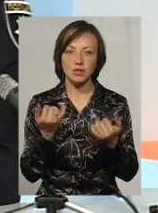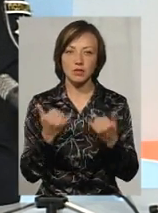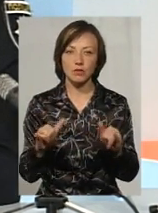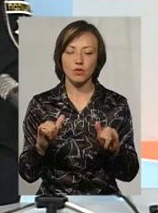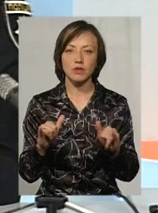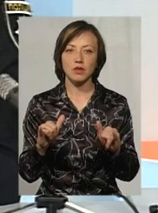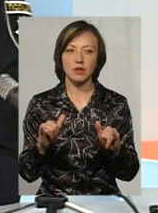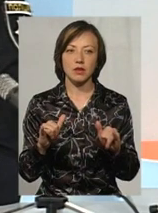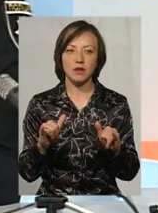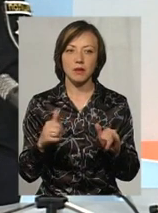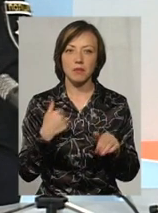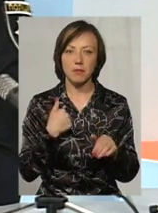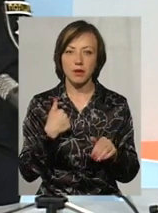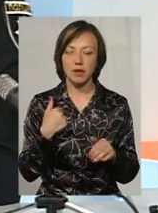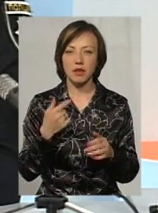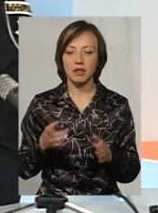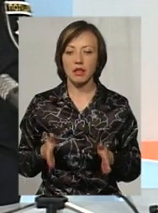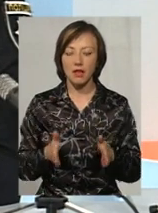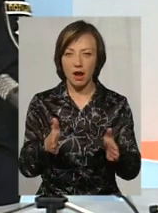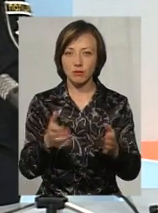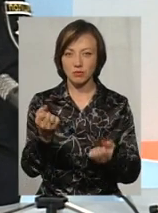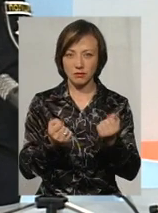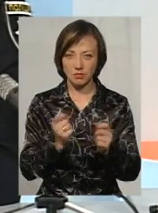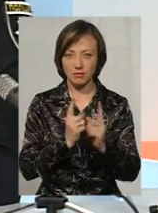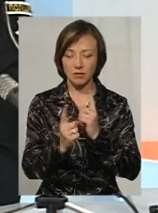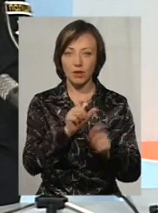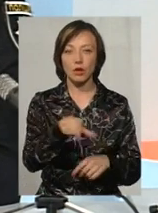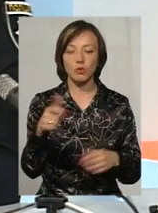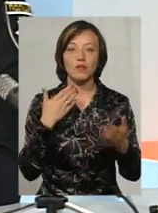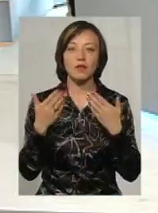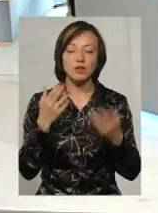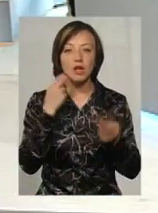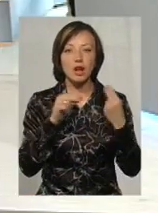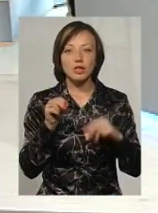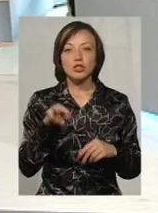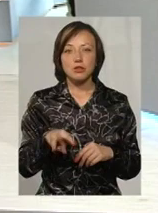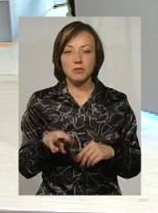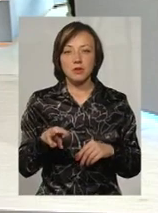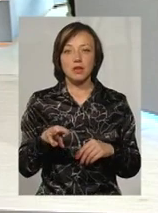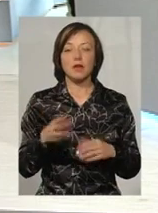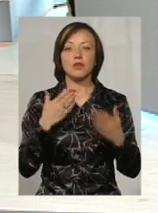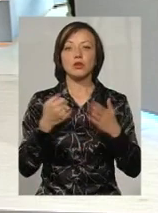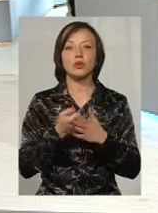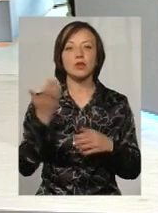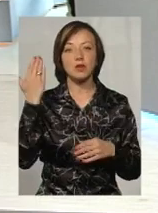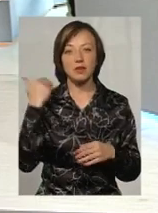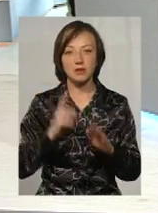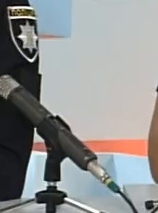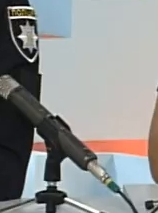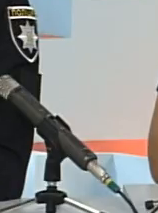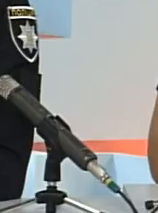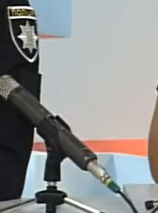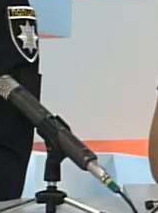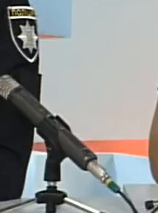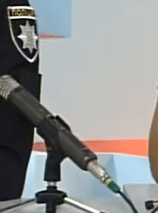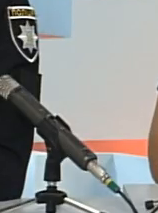зараз ми вийшли на трасу. І, в принципі, люди відносяться набагато краще, ніж відносилися до нас, коли ми виходили працювати в місто. Коли